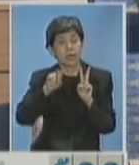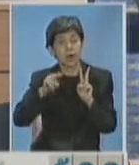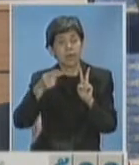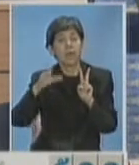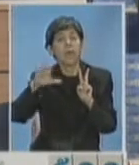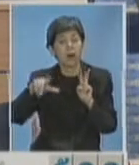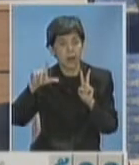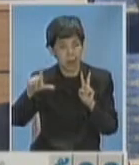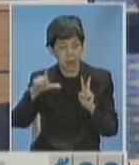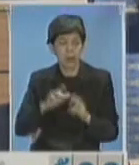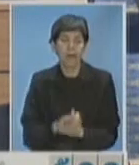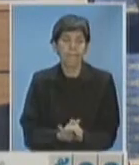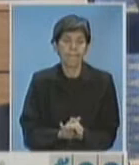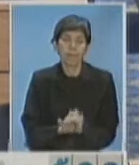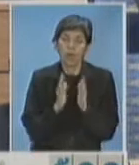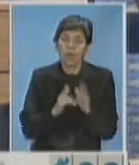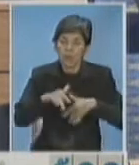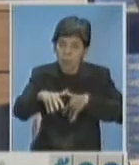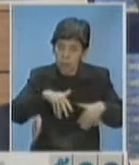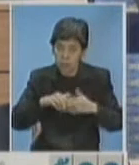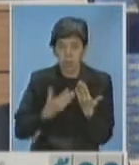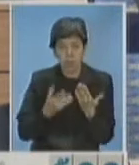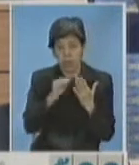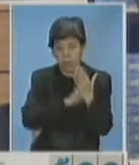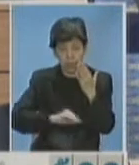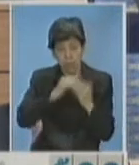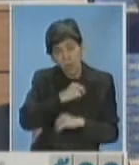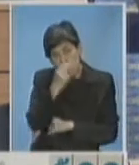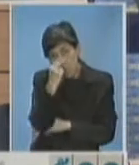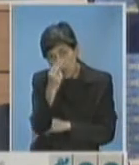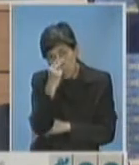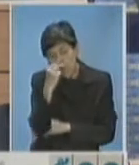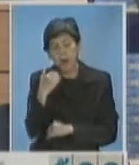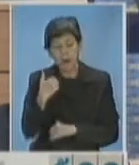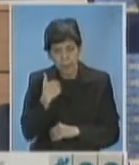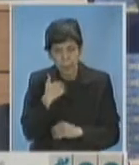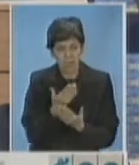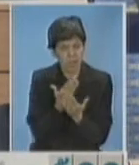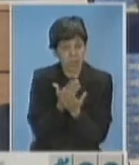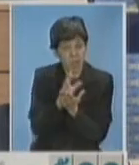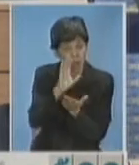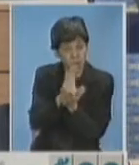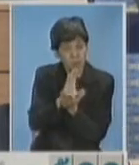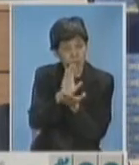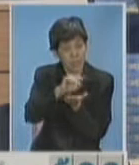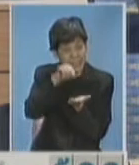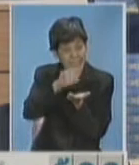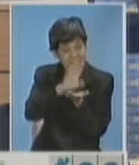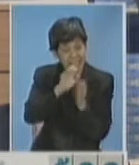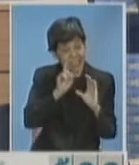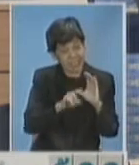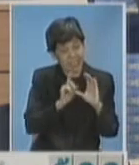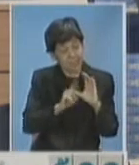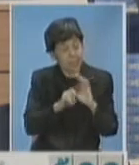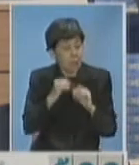2,525,000 ล้านบาทพี่น้องประชาชนทั้งประเทศเนี่ยจับจ้องมองดูอยู่ว่างบประมาณตรงนี้จะลงไปถึ